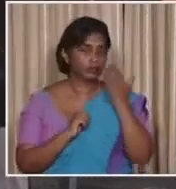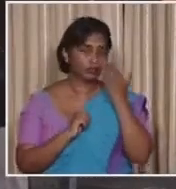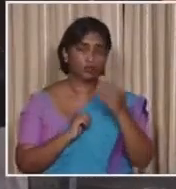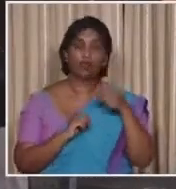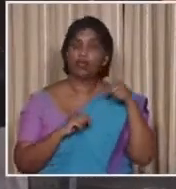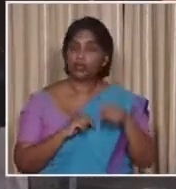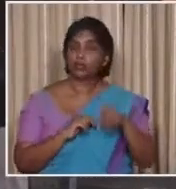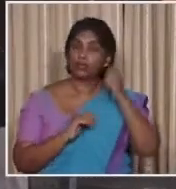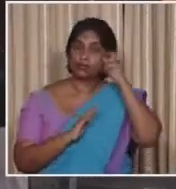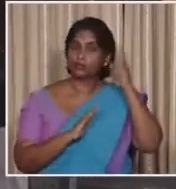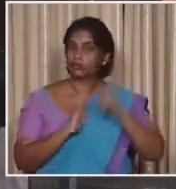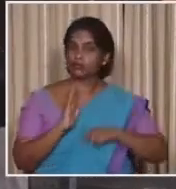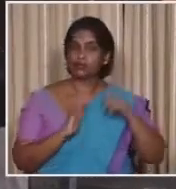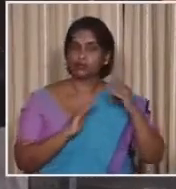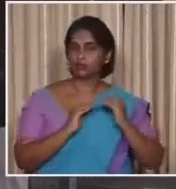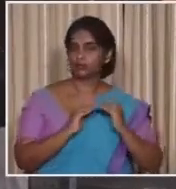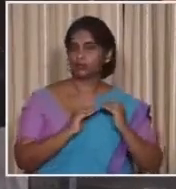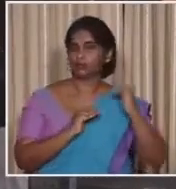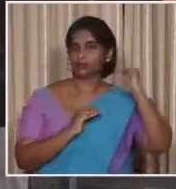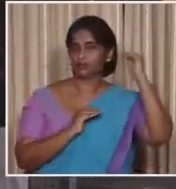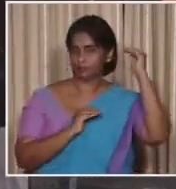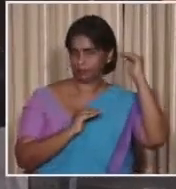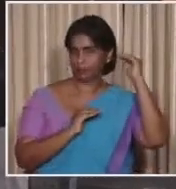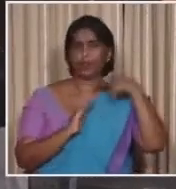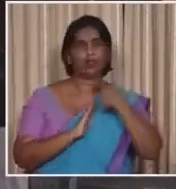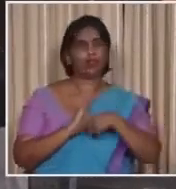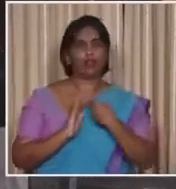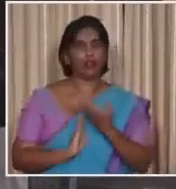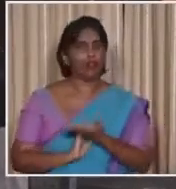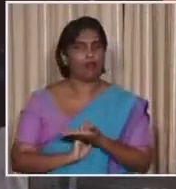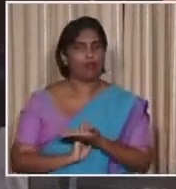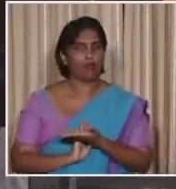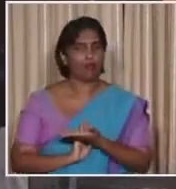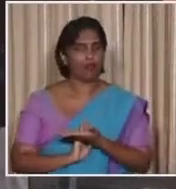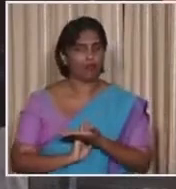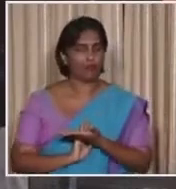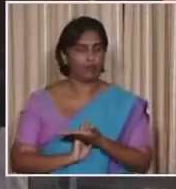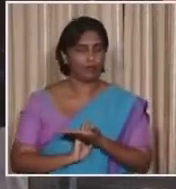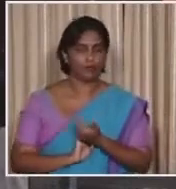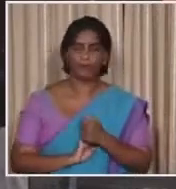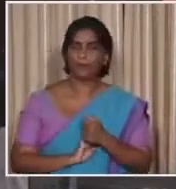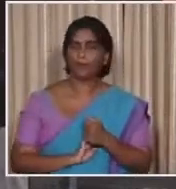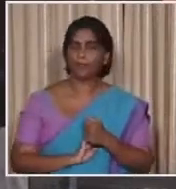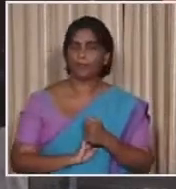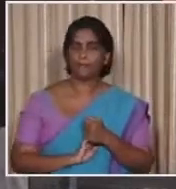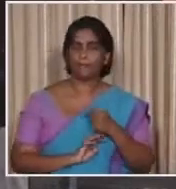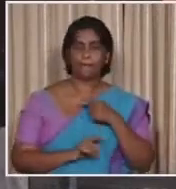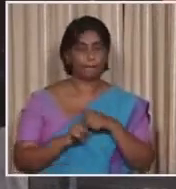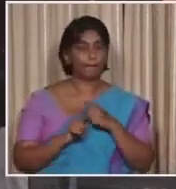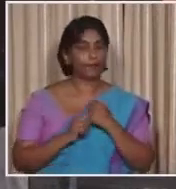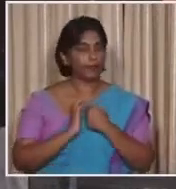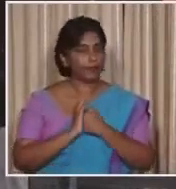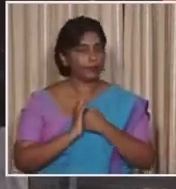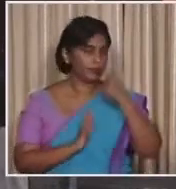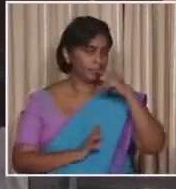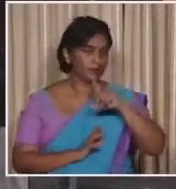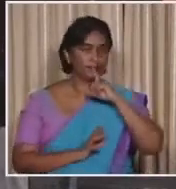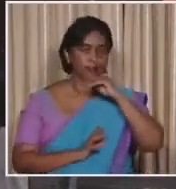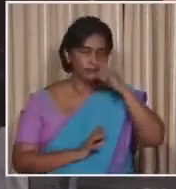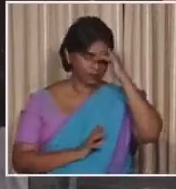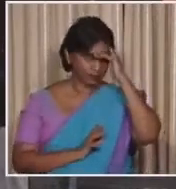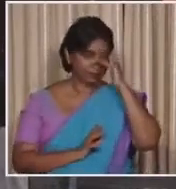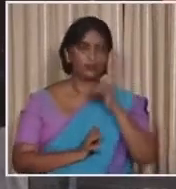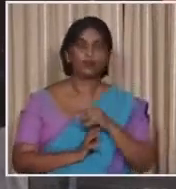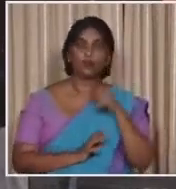ระเดออิลังเกย์อินทร์เองเกย์ริกินระเดินไปได้นางเกลคูริตันเทียบันดีมิลเลย์